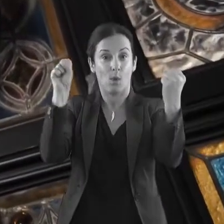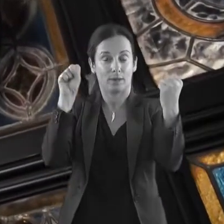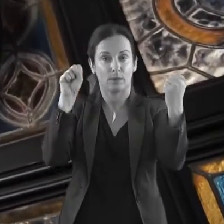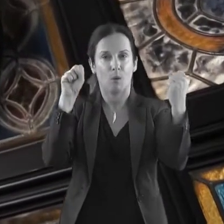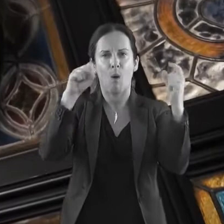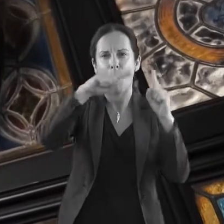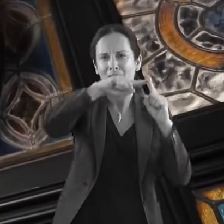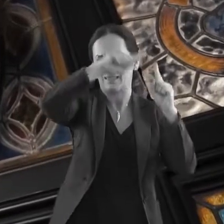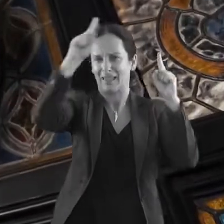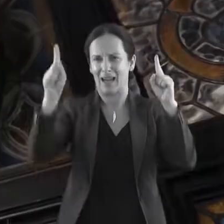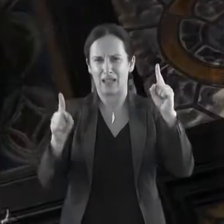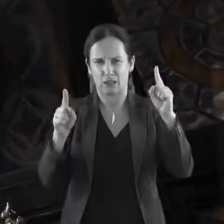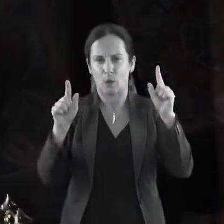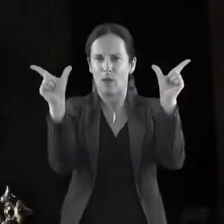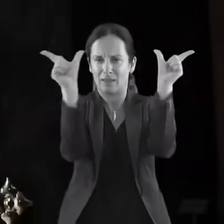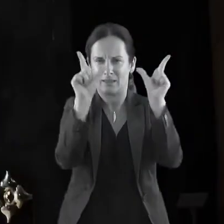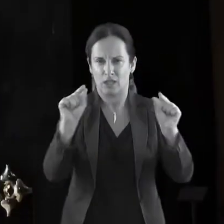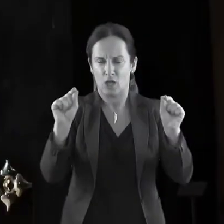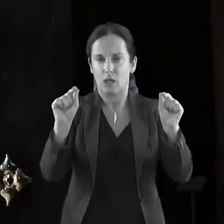portes decorades amb plata alemanya.